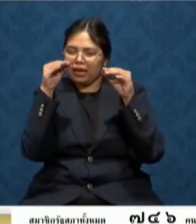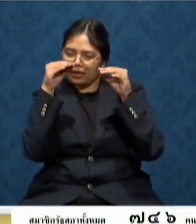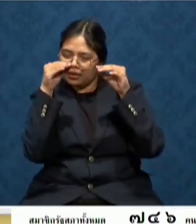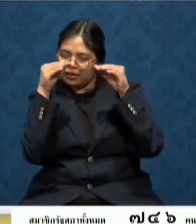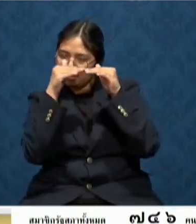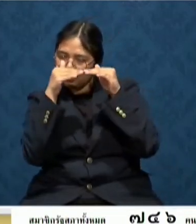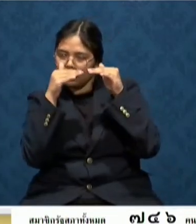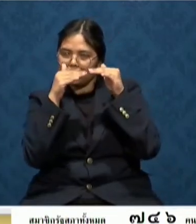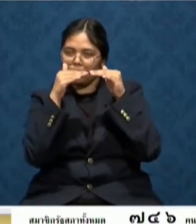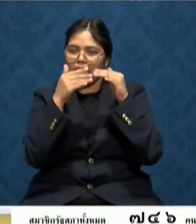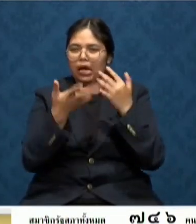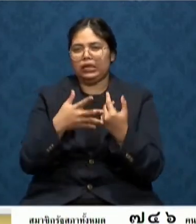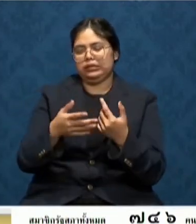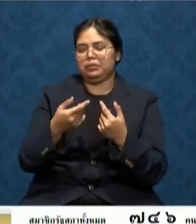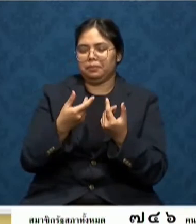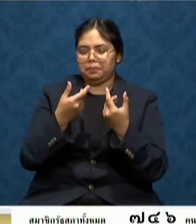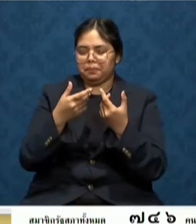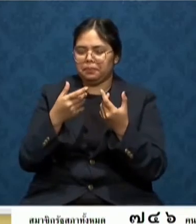ผลรออกมาอาจจะแตกตางกบ้าง